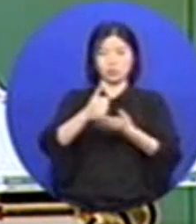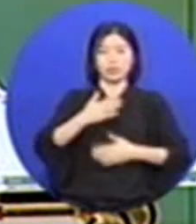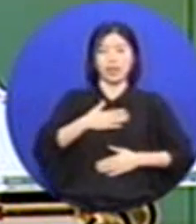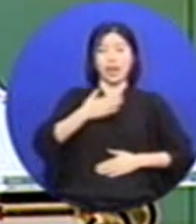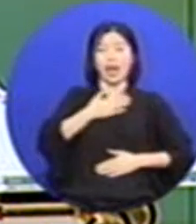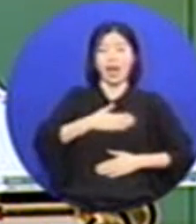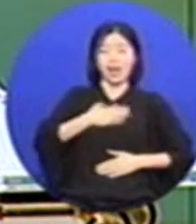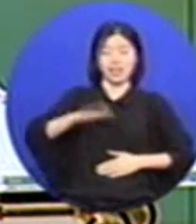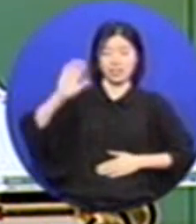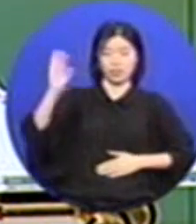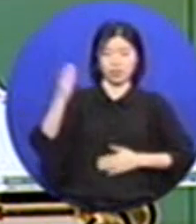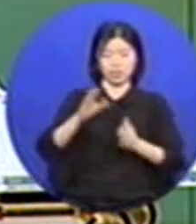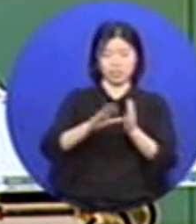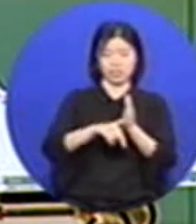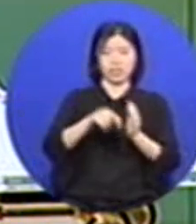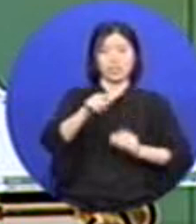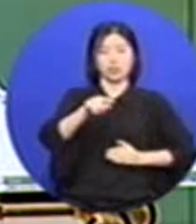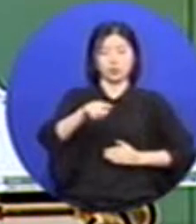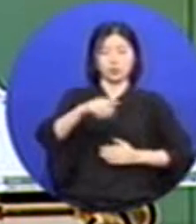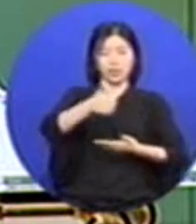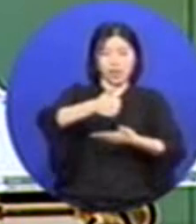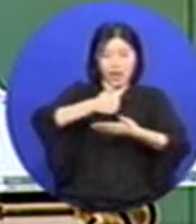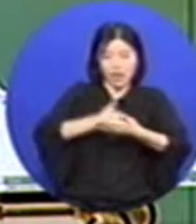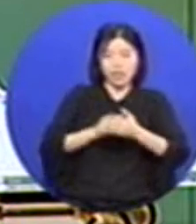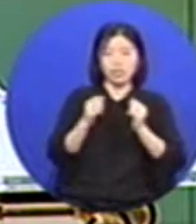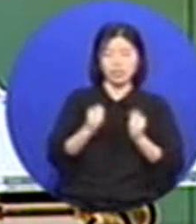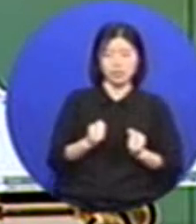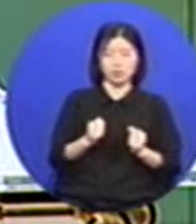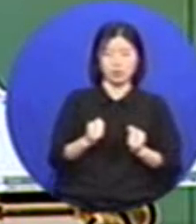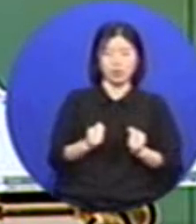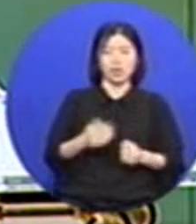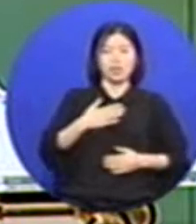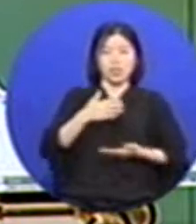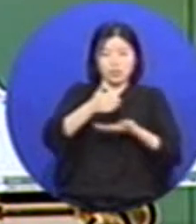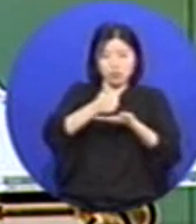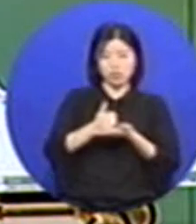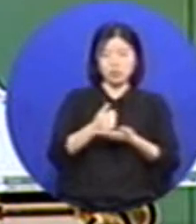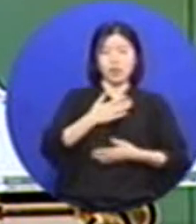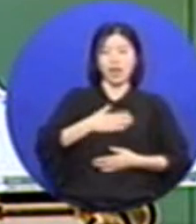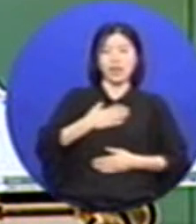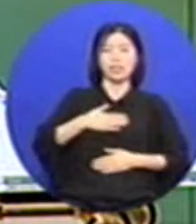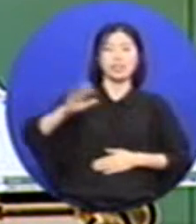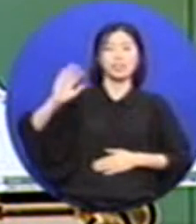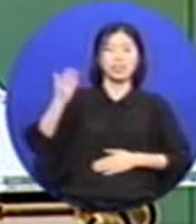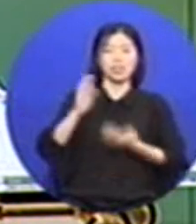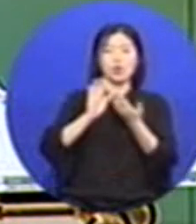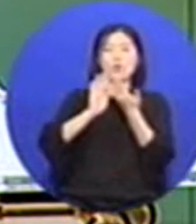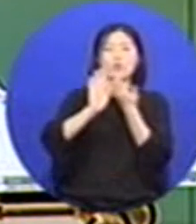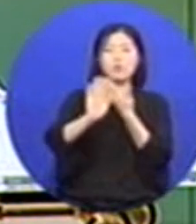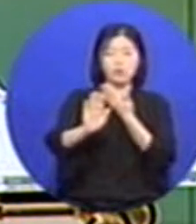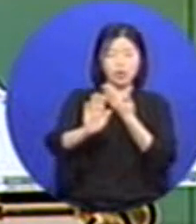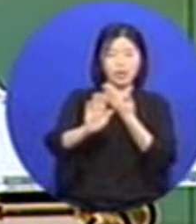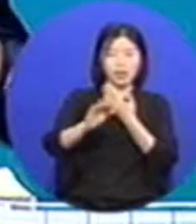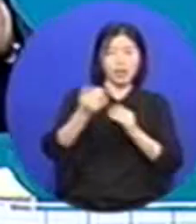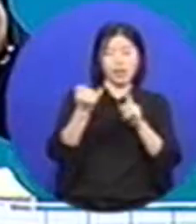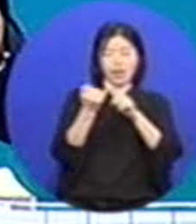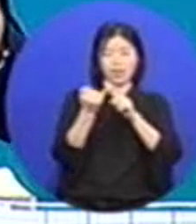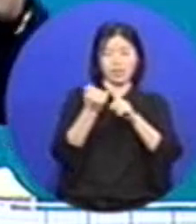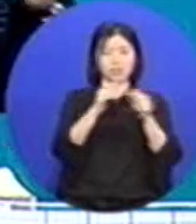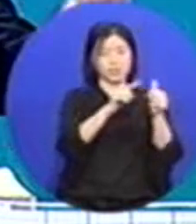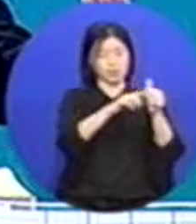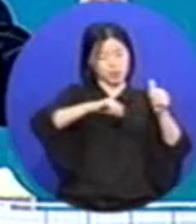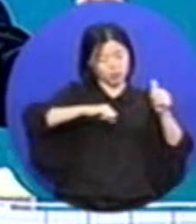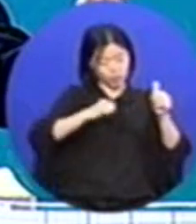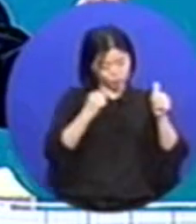때 그것도 내 안에 계시고 내 주님이 진 것을 내가 정말 알게 될 되야 아내는 남편을